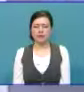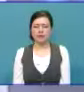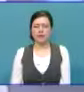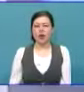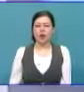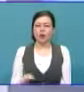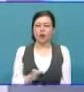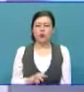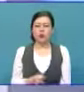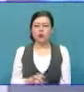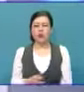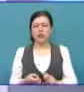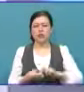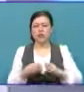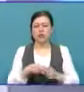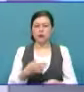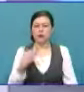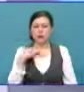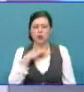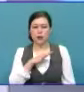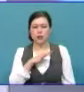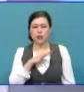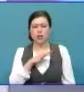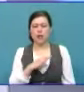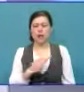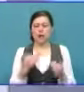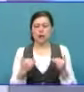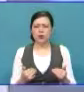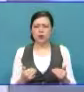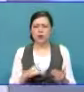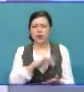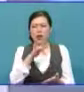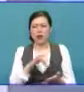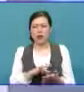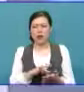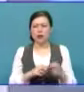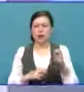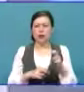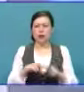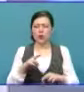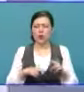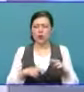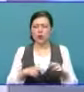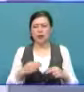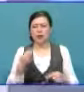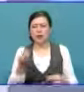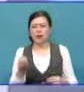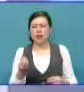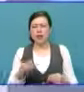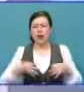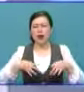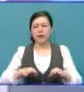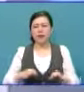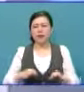Өңірімізде әлде шешімін таппаған экологиялық проблемалар жетіп артылады. Әсіресе қала аумағында құрылыстың қарқыналуы мен автокөлік санының артуы